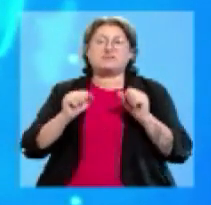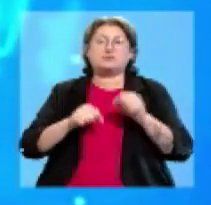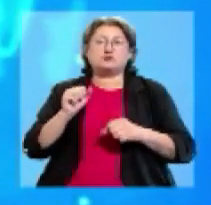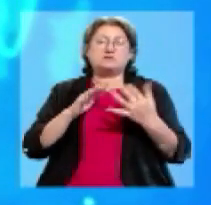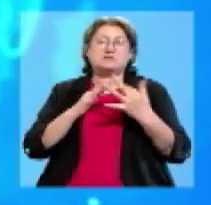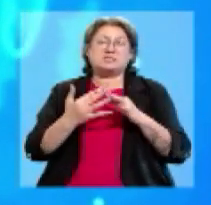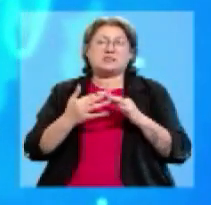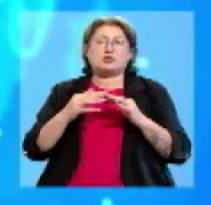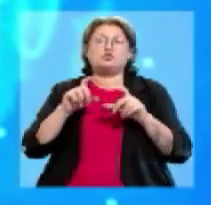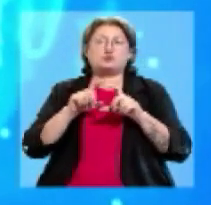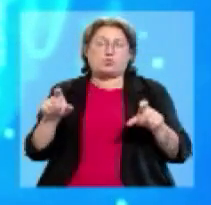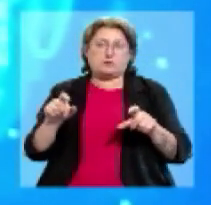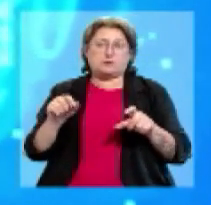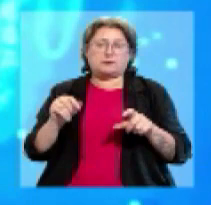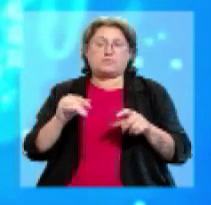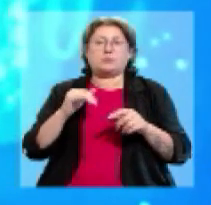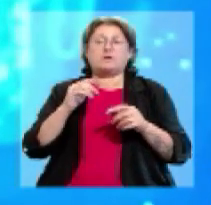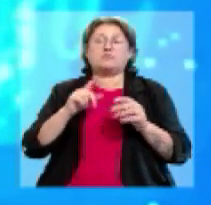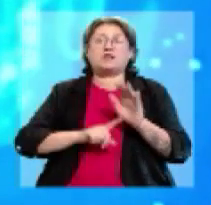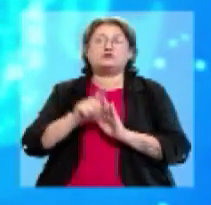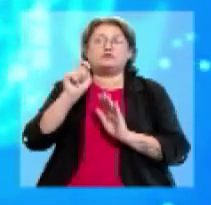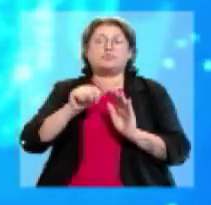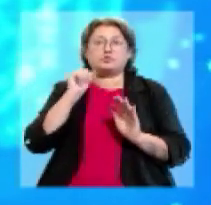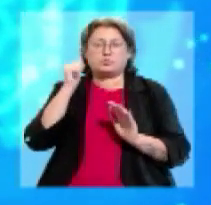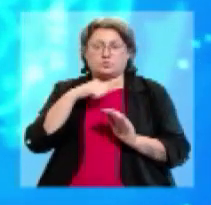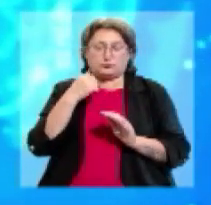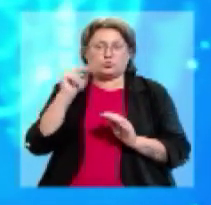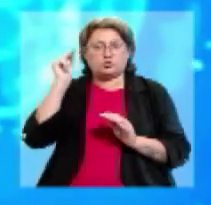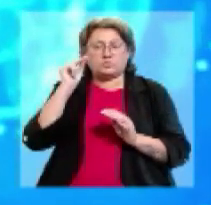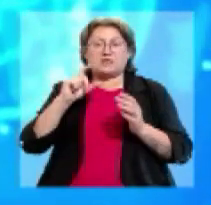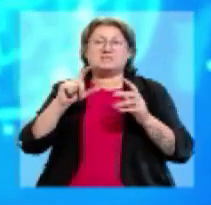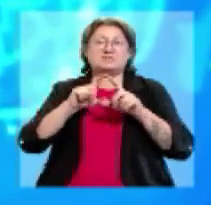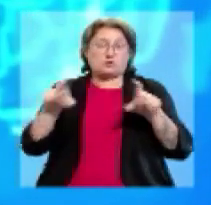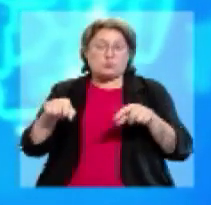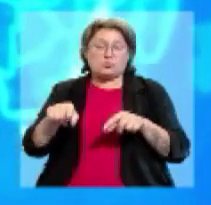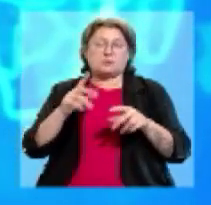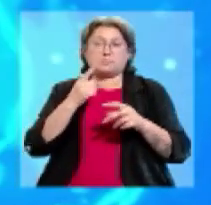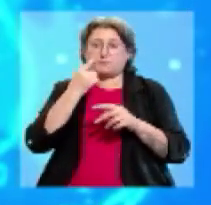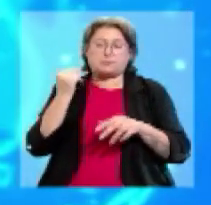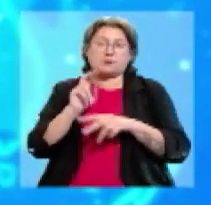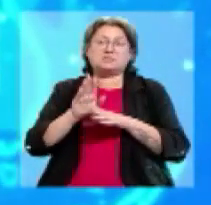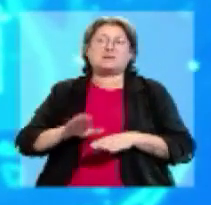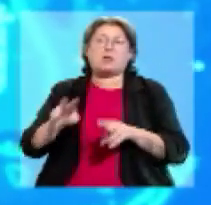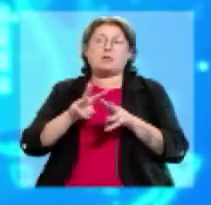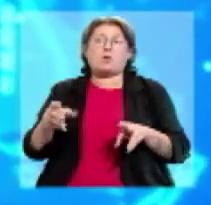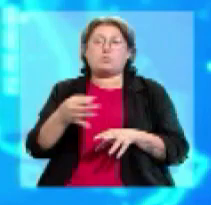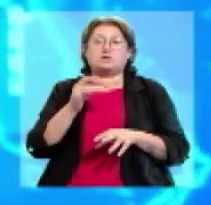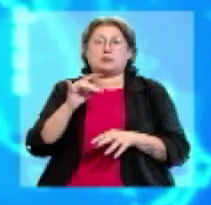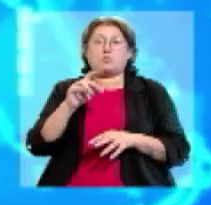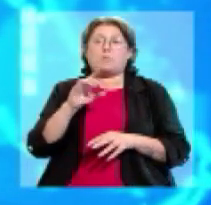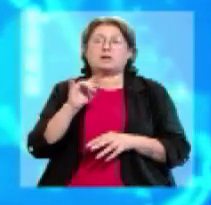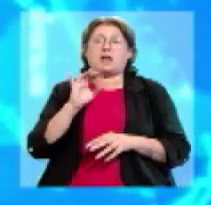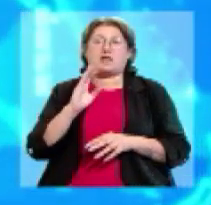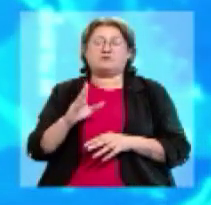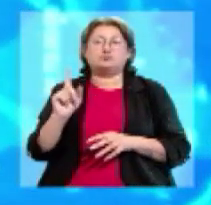потенциала сельских опорных школ. Она стартовала в прошлом году. Учебное заведение накануне посетил заместитель акима области Ринат